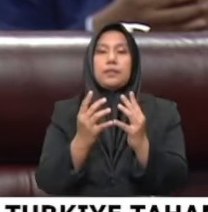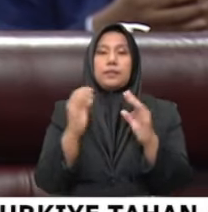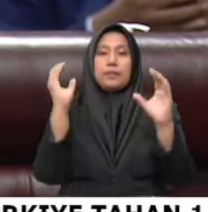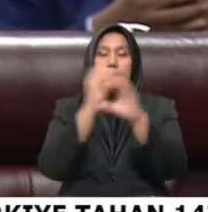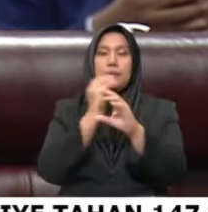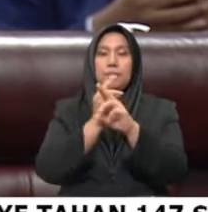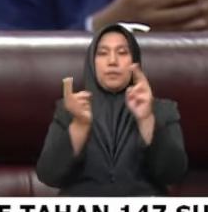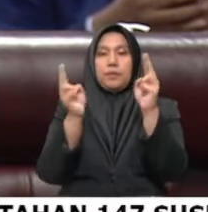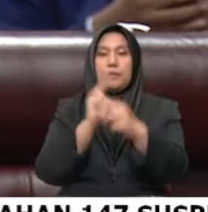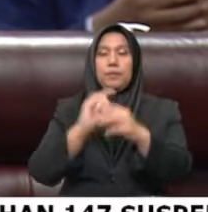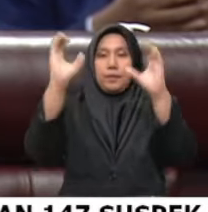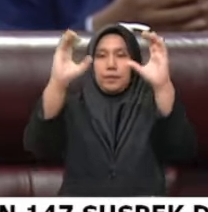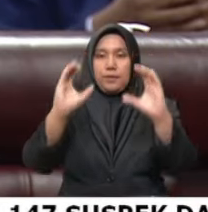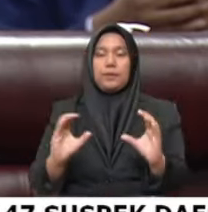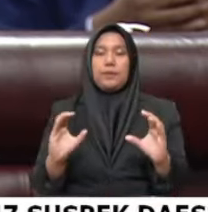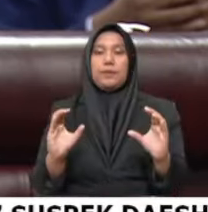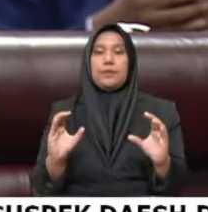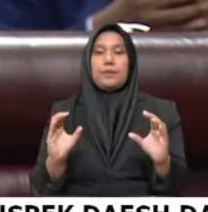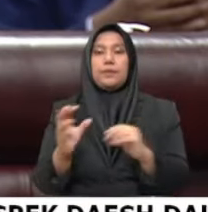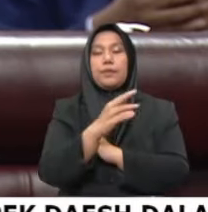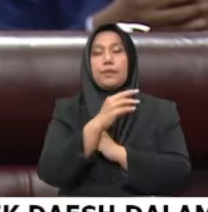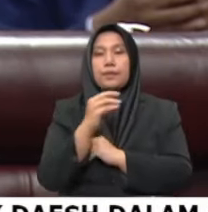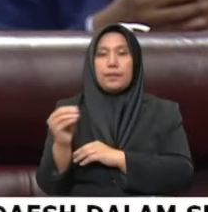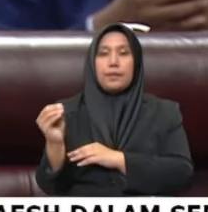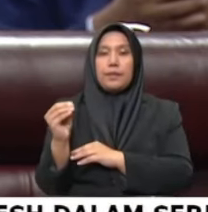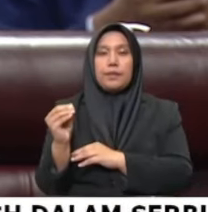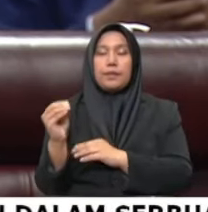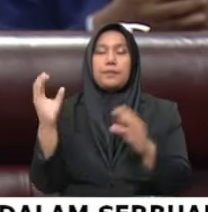iklim dan juga cabaran